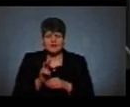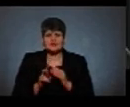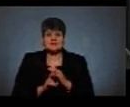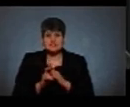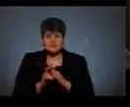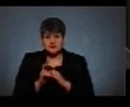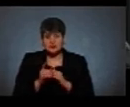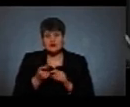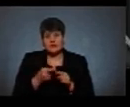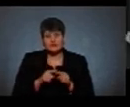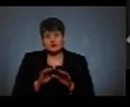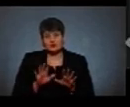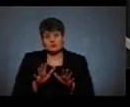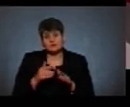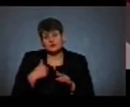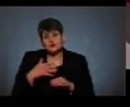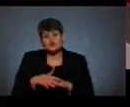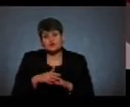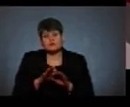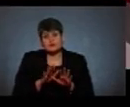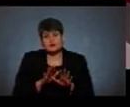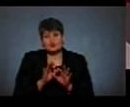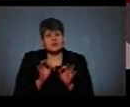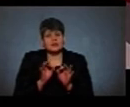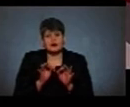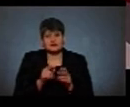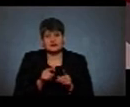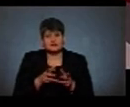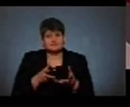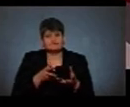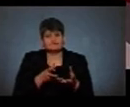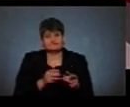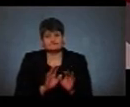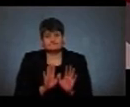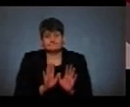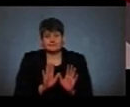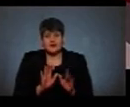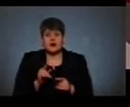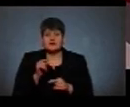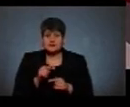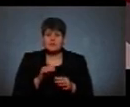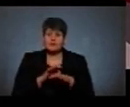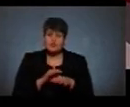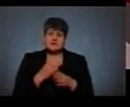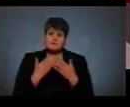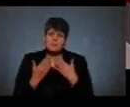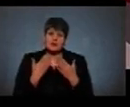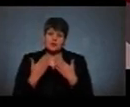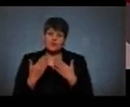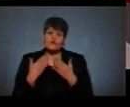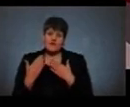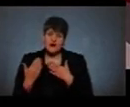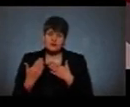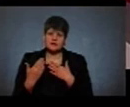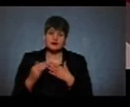І, звичайно, що в цьому їх ми повністю розуміємо, і жодним способом на них тиску не відбувається, але з ними проводиться спілкування. І,